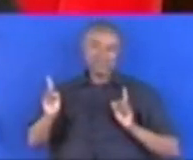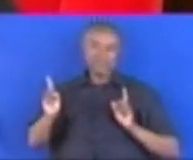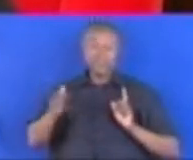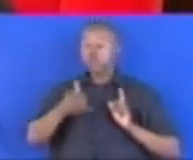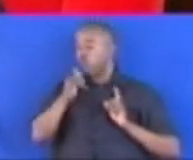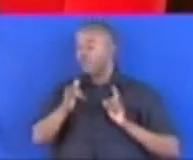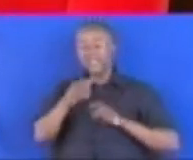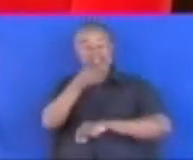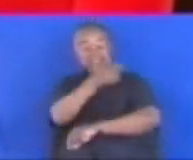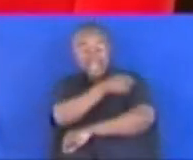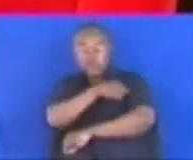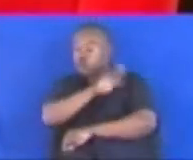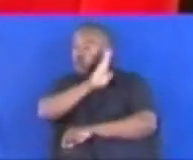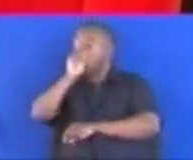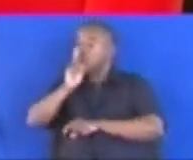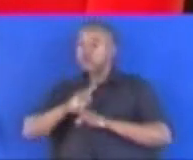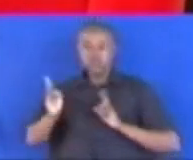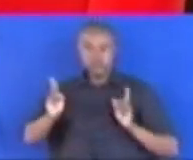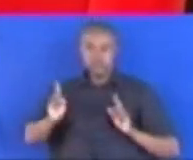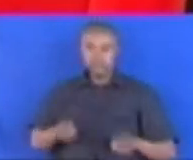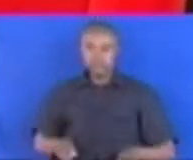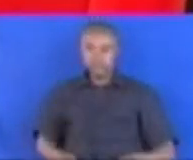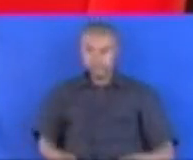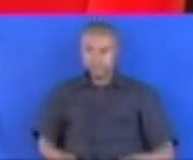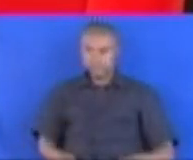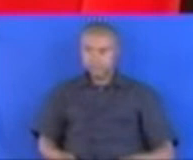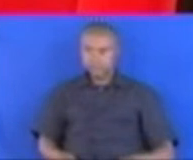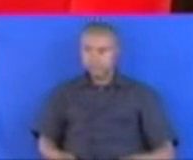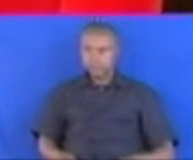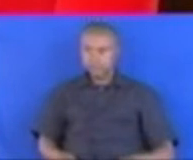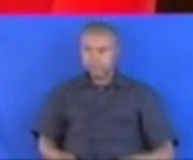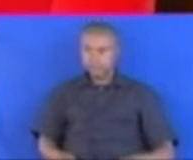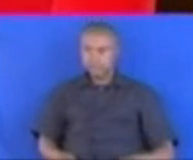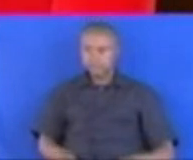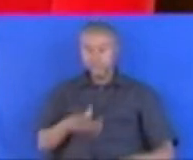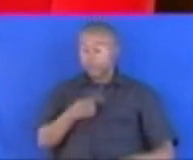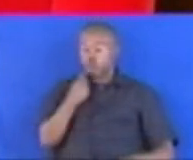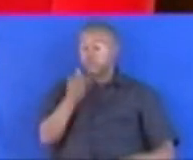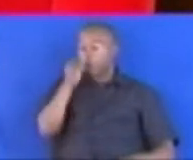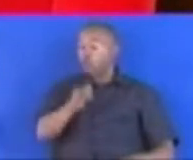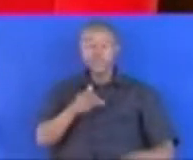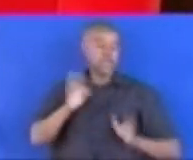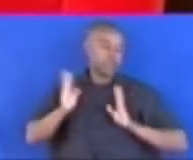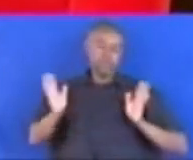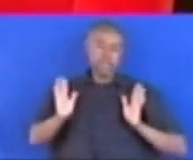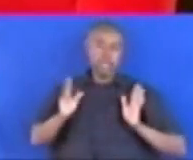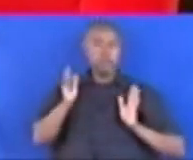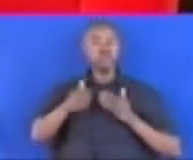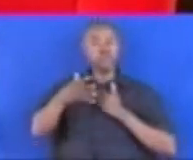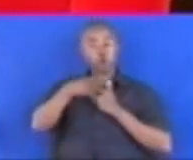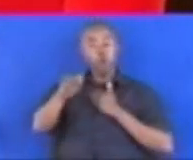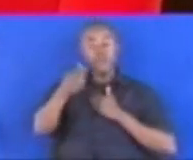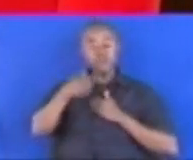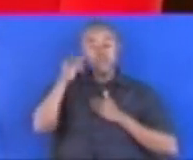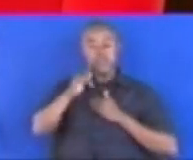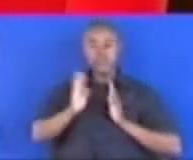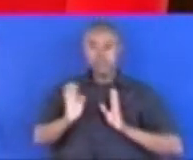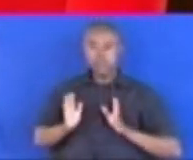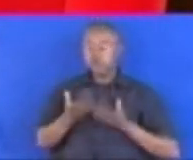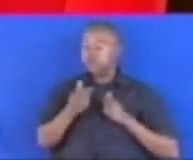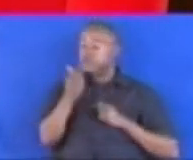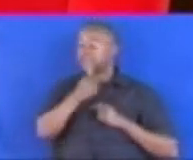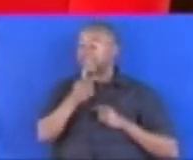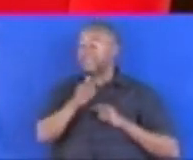yoyote. Na kwa mazungumzo yangu, mtu asininukuru kwamba napinga chanjo, hapana. Kwa sababu tayari Tanzania